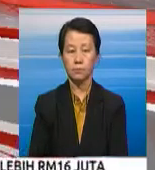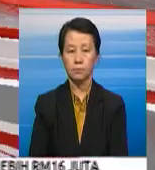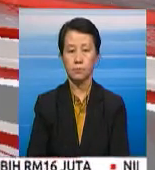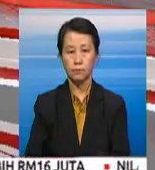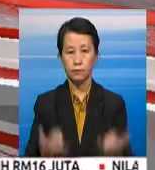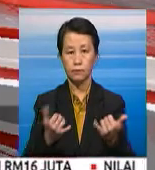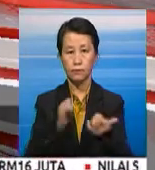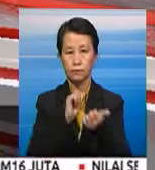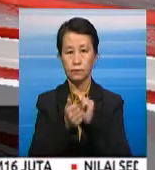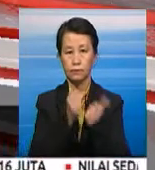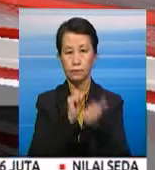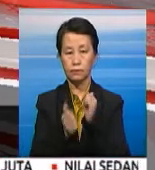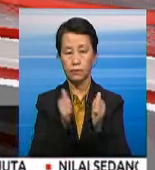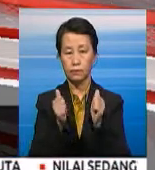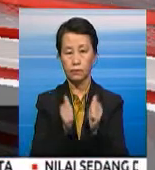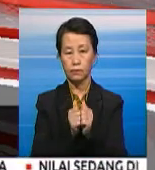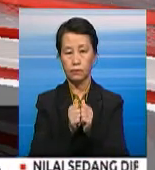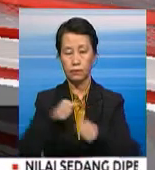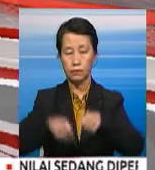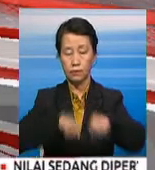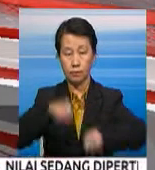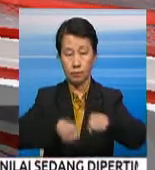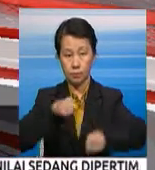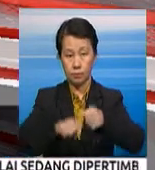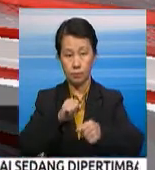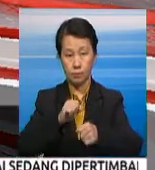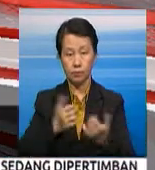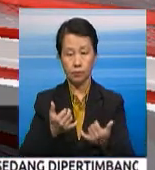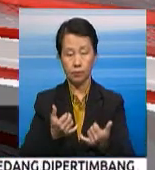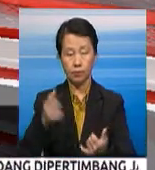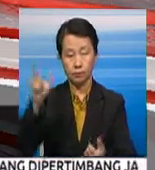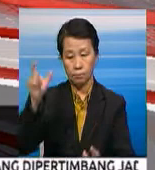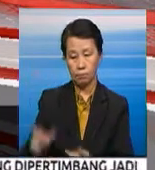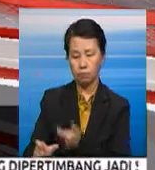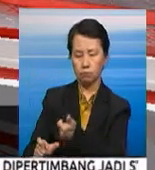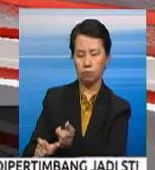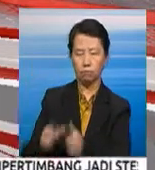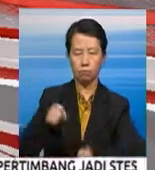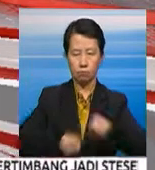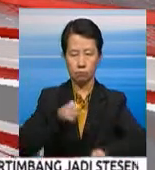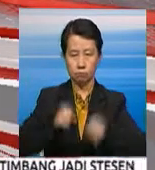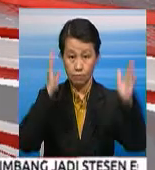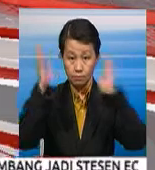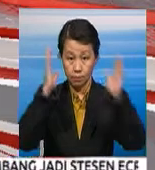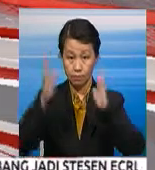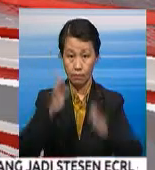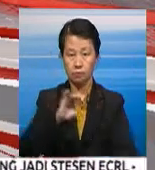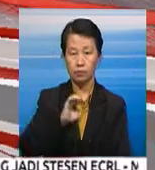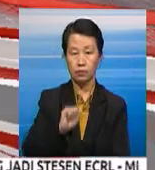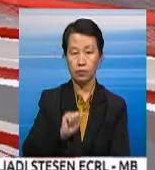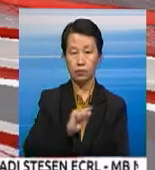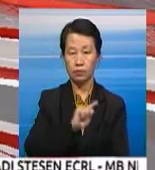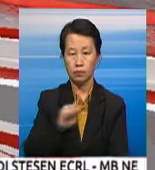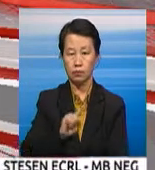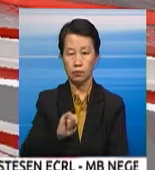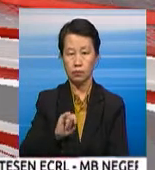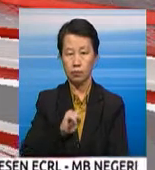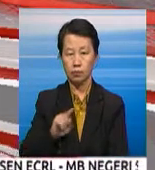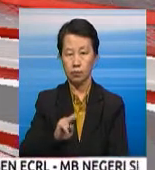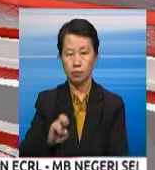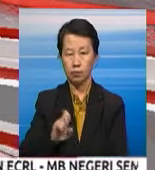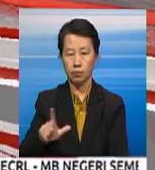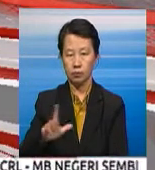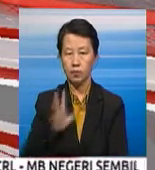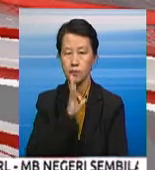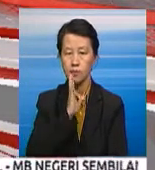Kita mulakan sesi sukan pada malam ini dengan sukan berbasikal. Jago berbasikal trek negara Muhammad Azizul Hasni Awang mengakui